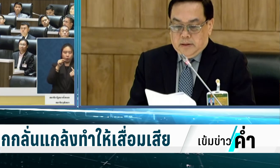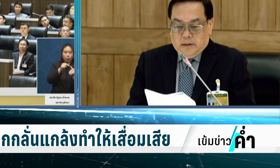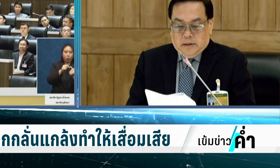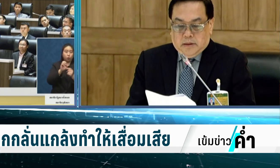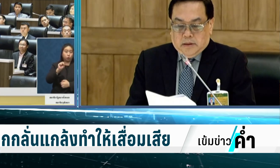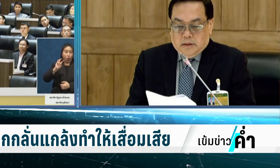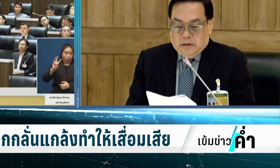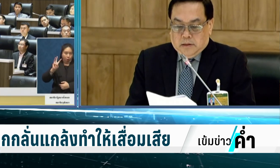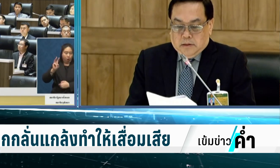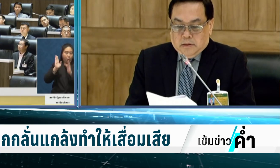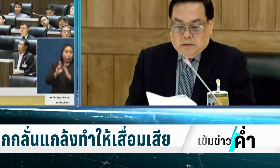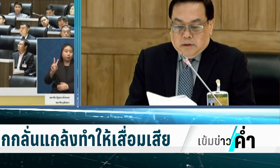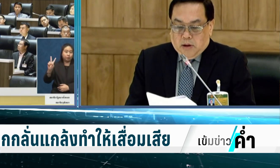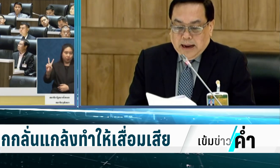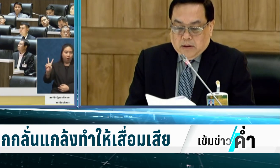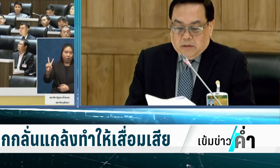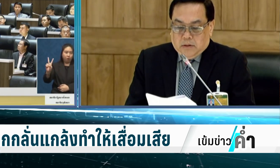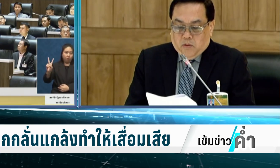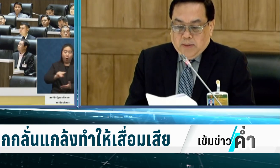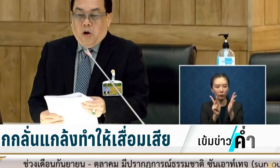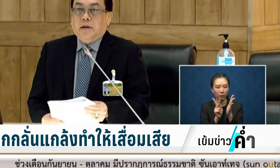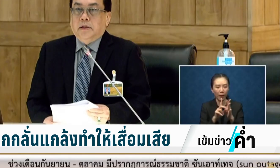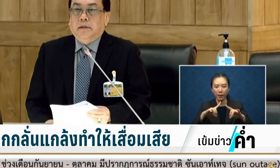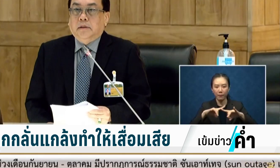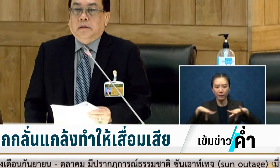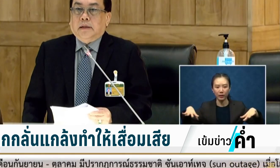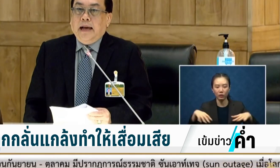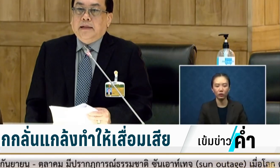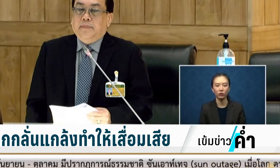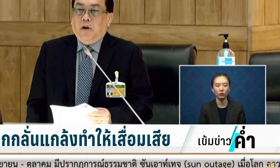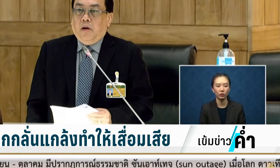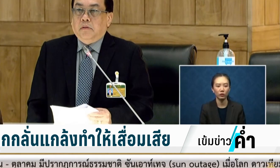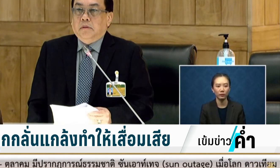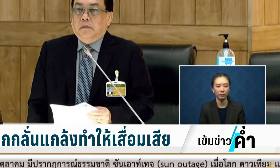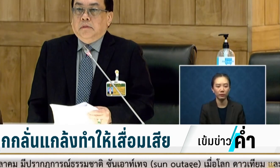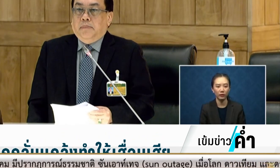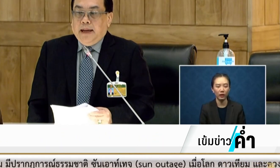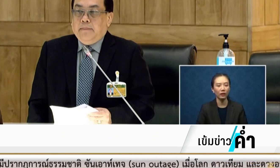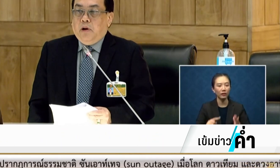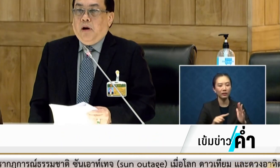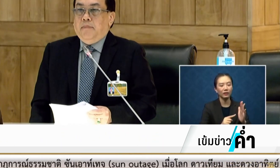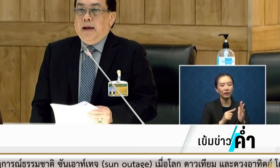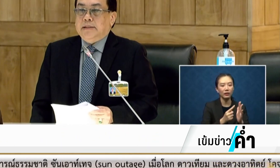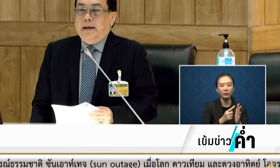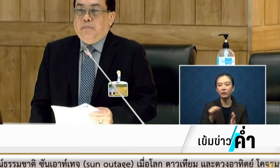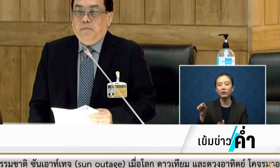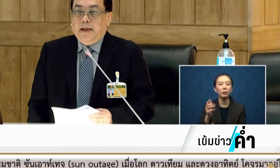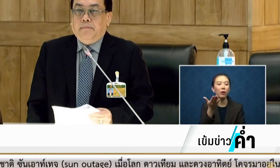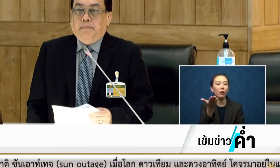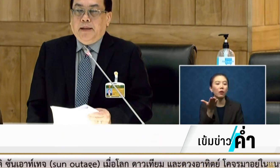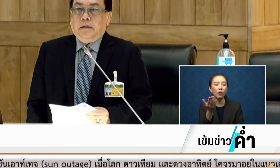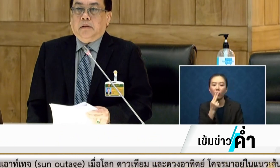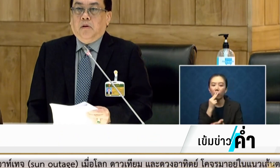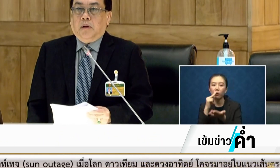กระบวนการกลั่นแกล้งฮก่อนอื่นการที่ไปขอพยายามขออหมายจับผม